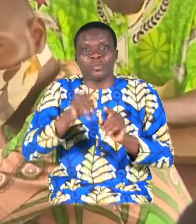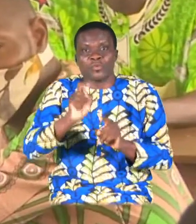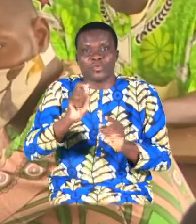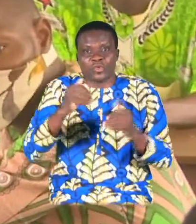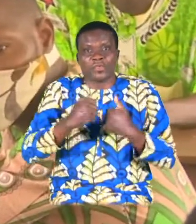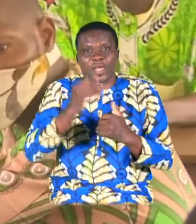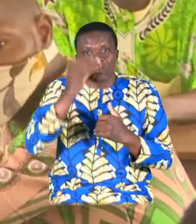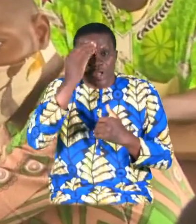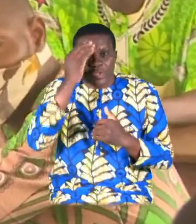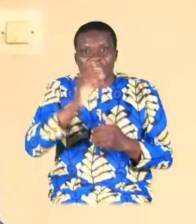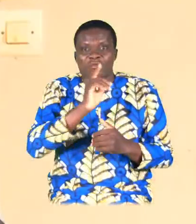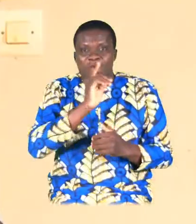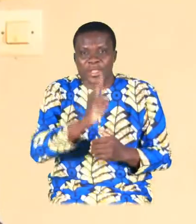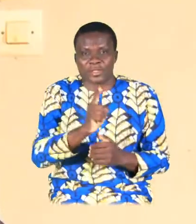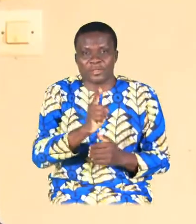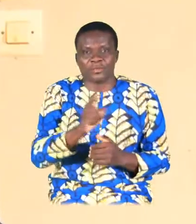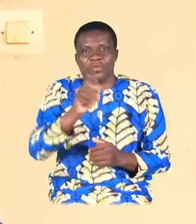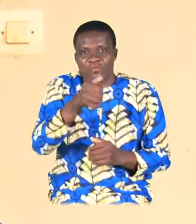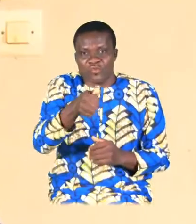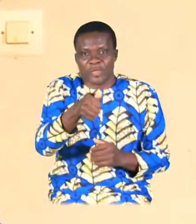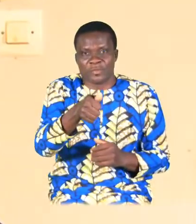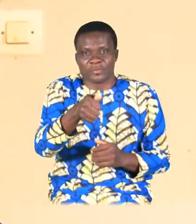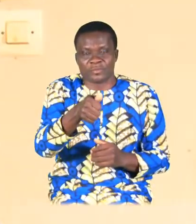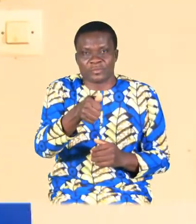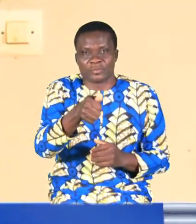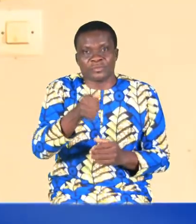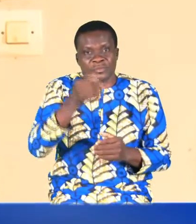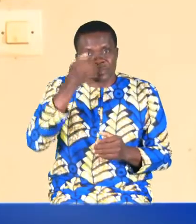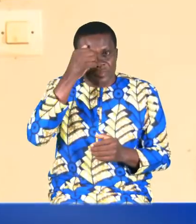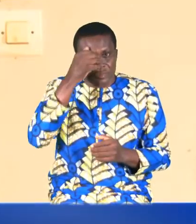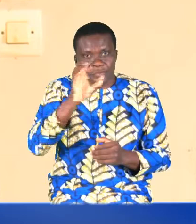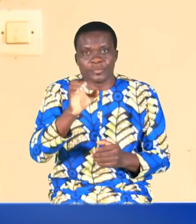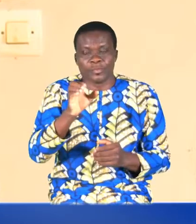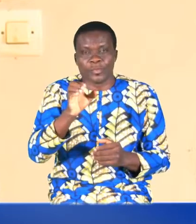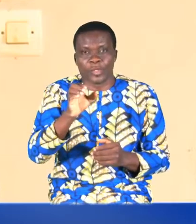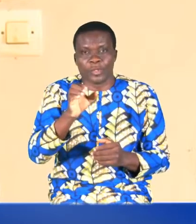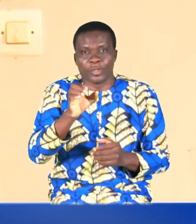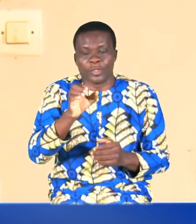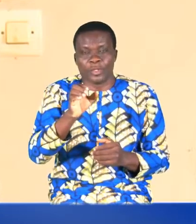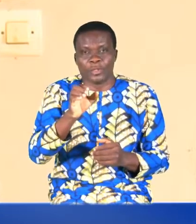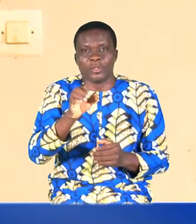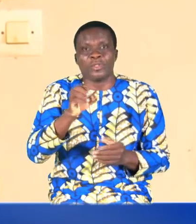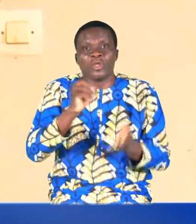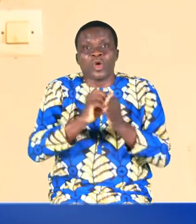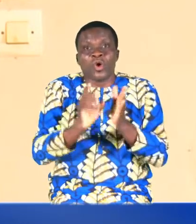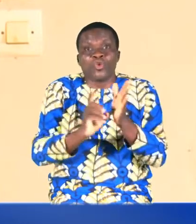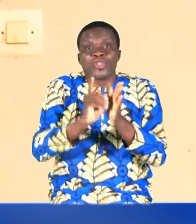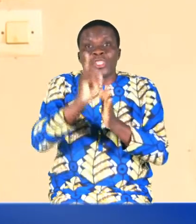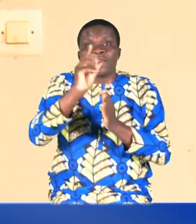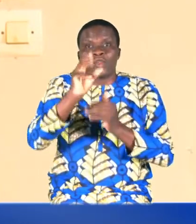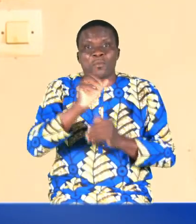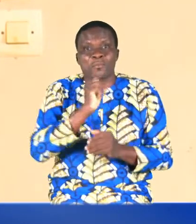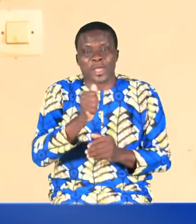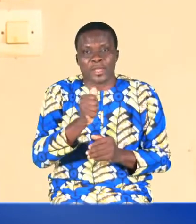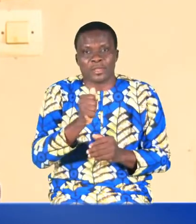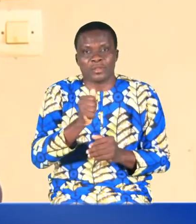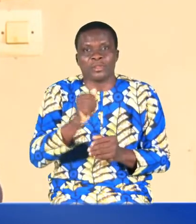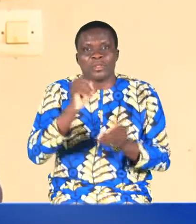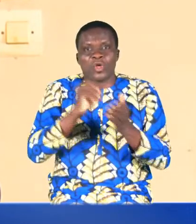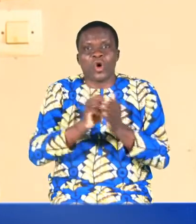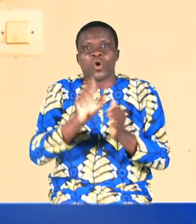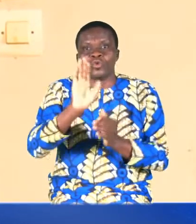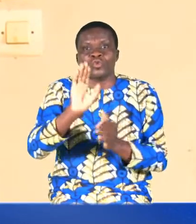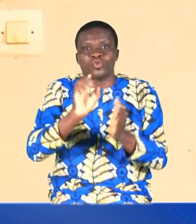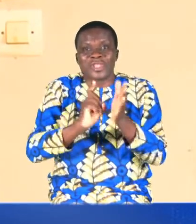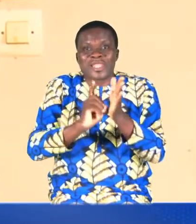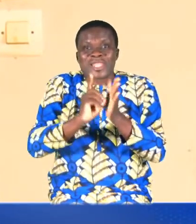avoir le savoir-être vous-même, car on ne développe pas, on se